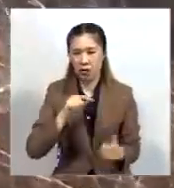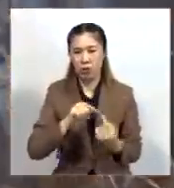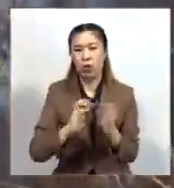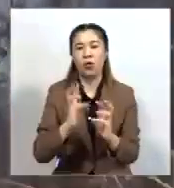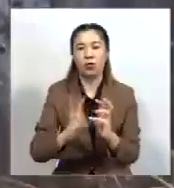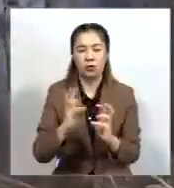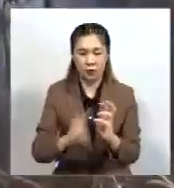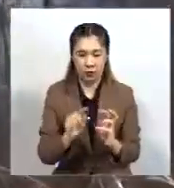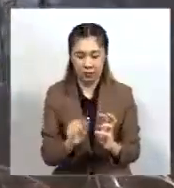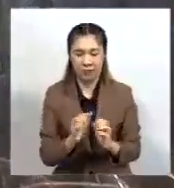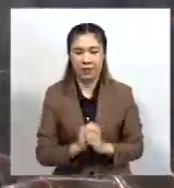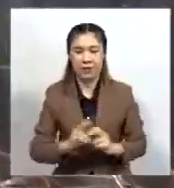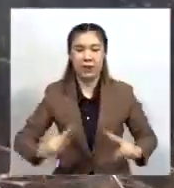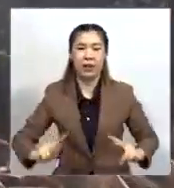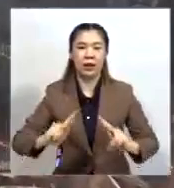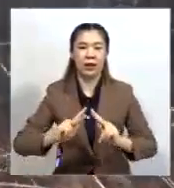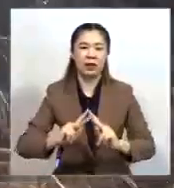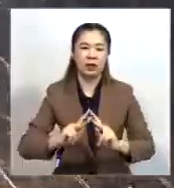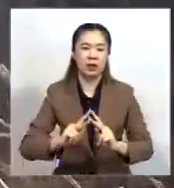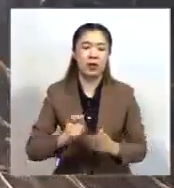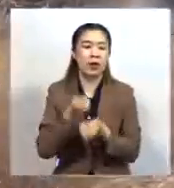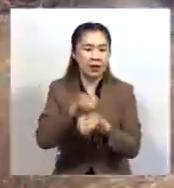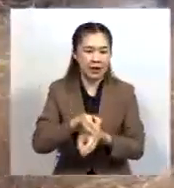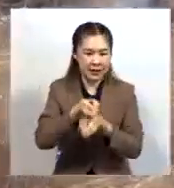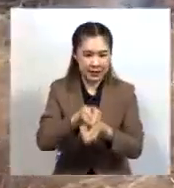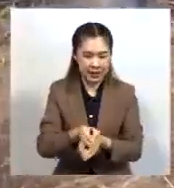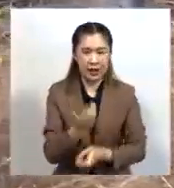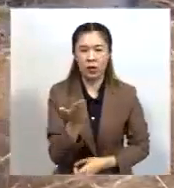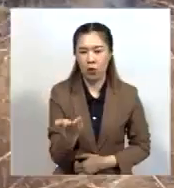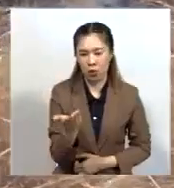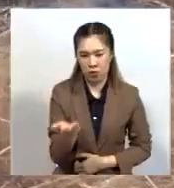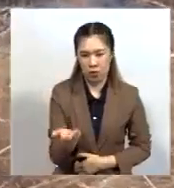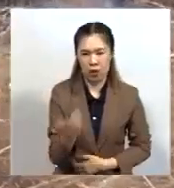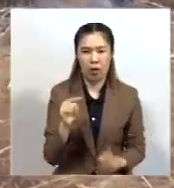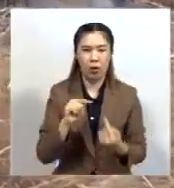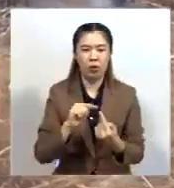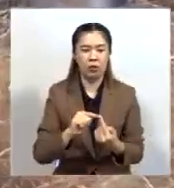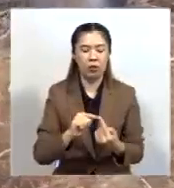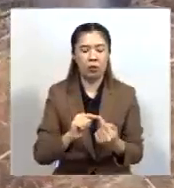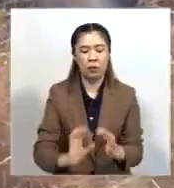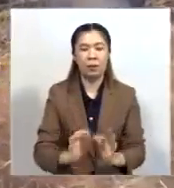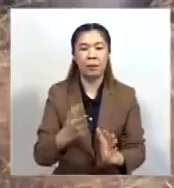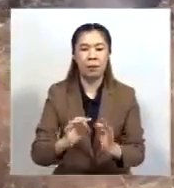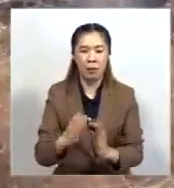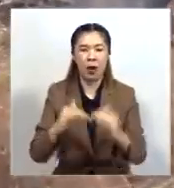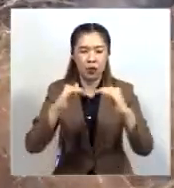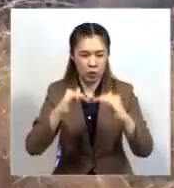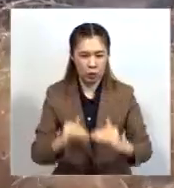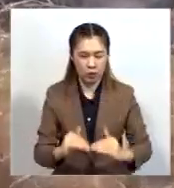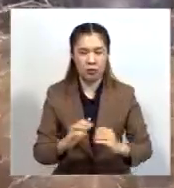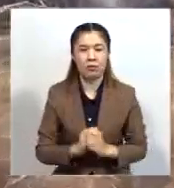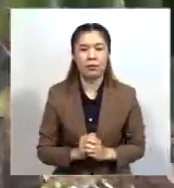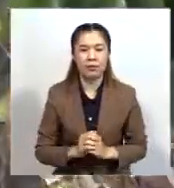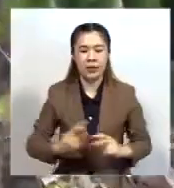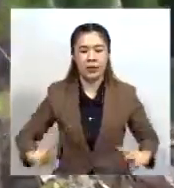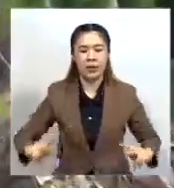ขณะที่กระทรวงเกษตรและสหกรณ์ก็จะไปดูและขอความร่วมมือเกษตรกรลดการเผาพื้นที่การเกษตรส่วนกระทรวงกลาโ